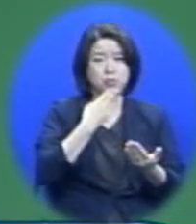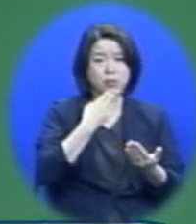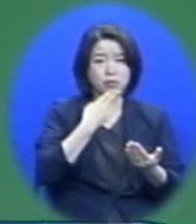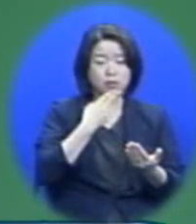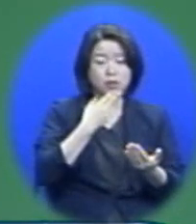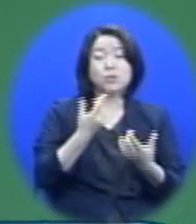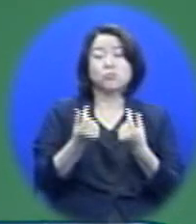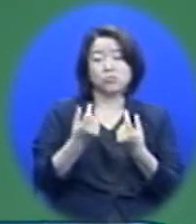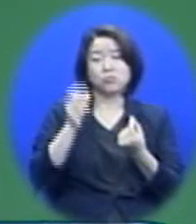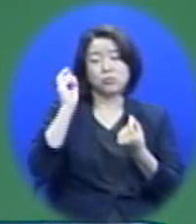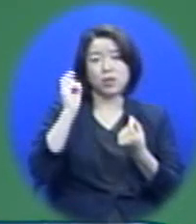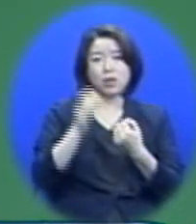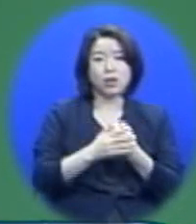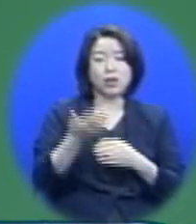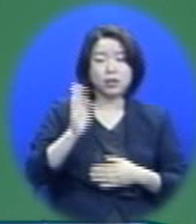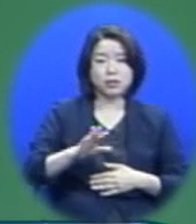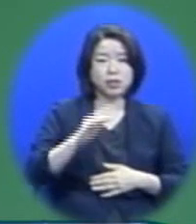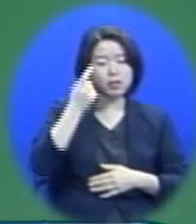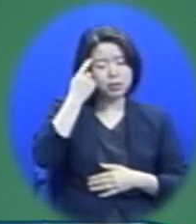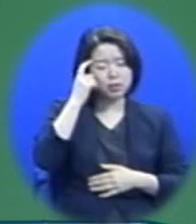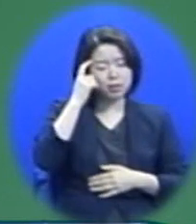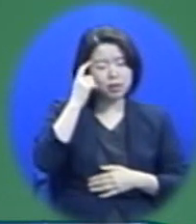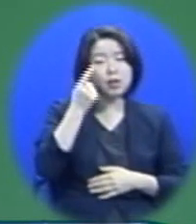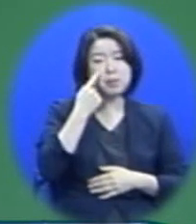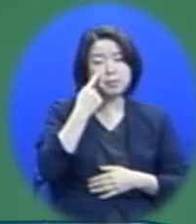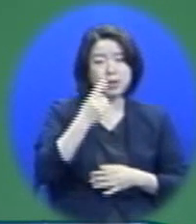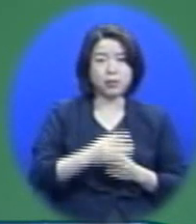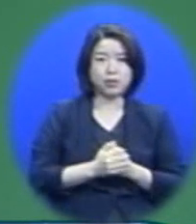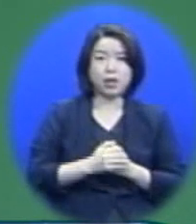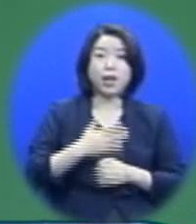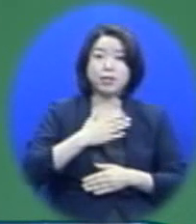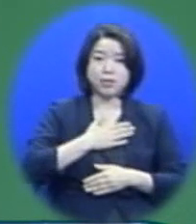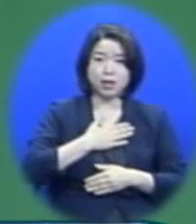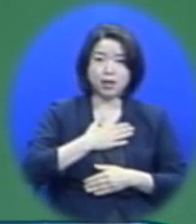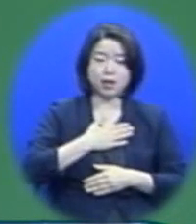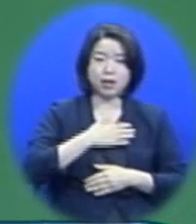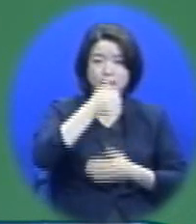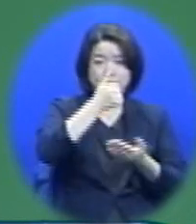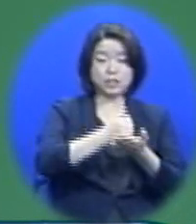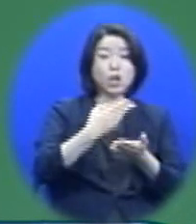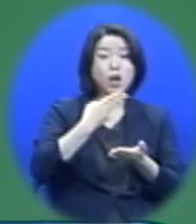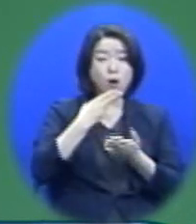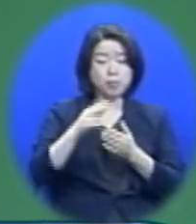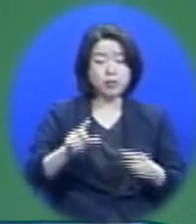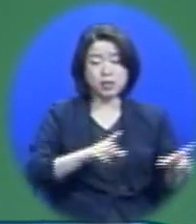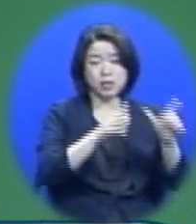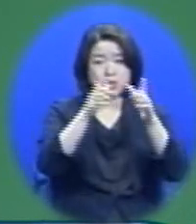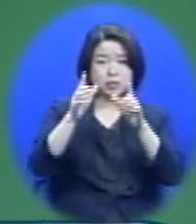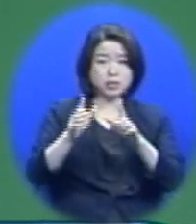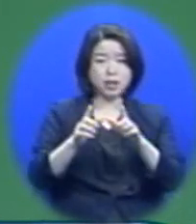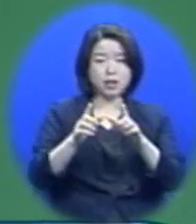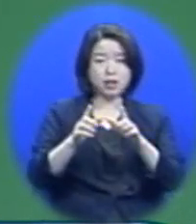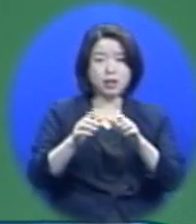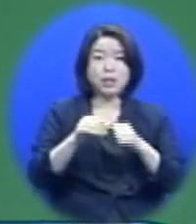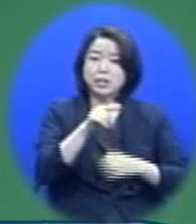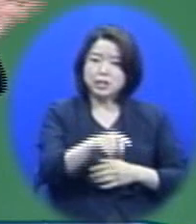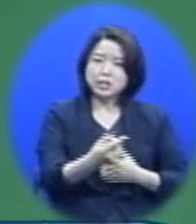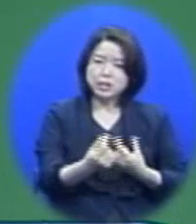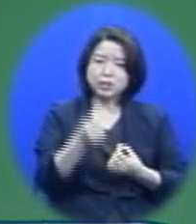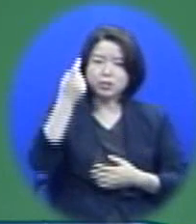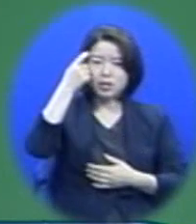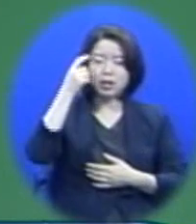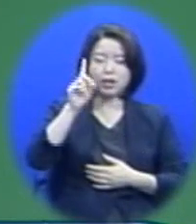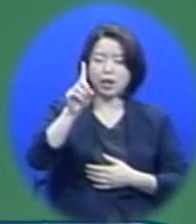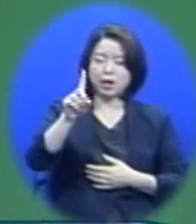근데 여러분 한번 정말 곰곰이 생각해 보세요. 내가 흠 없는 삶을 살아야지 이런 생각이 한